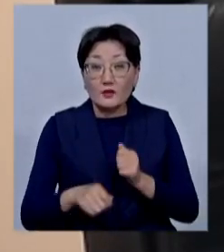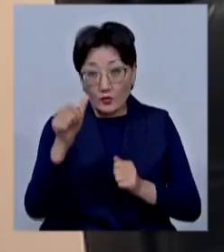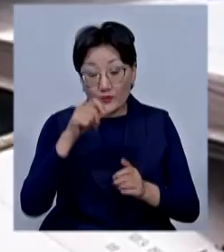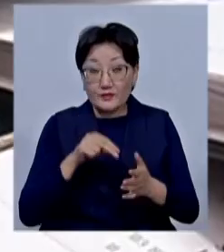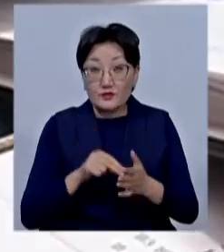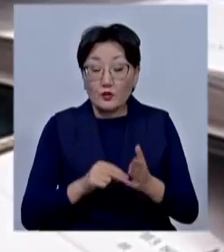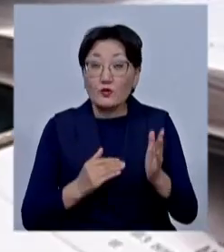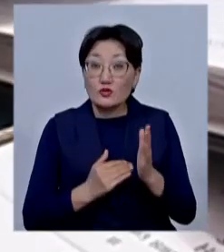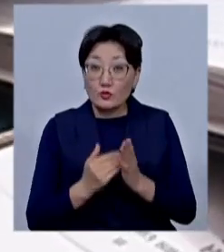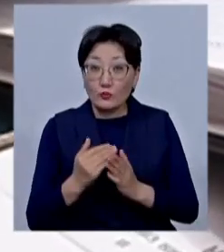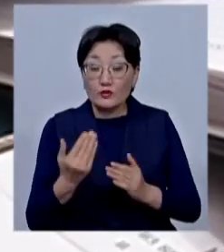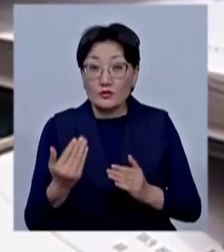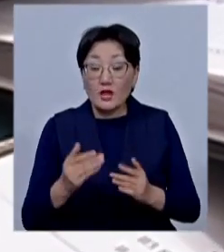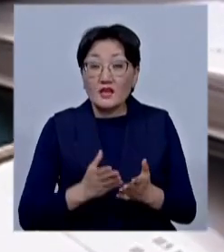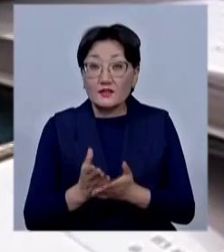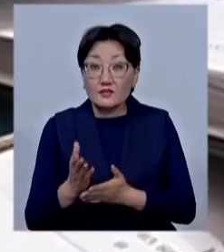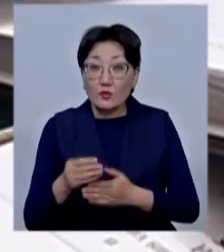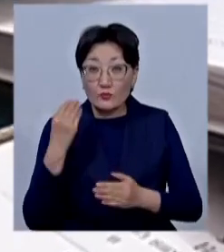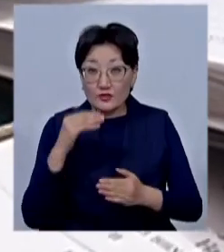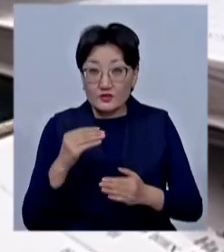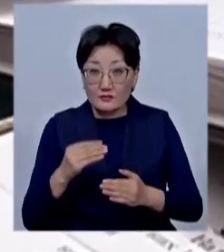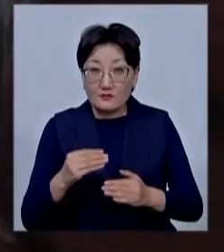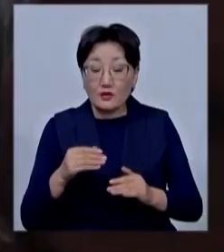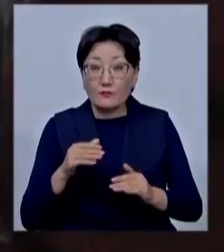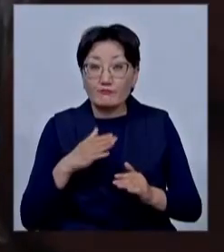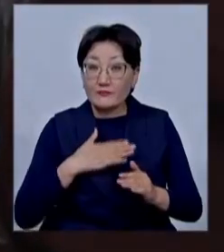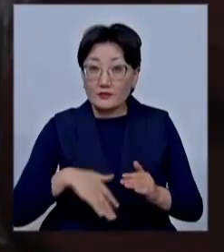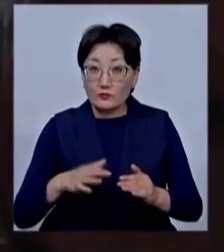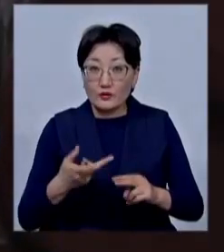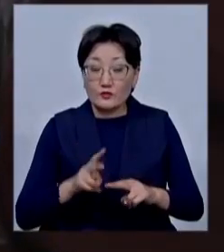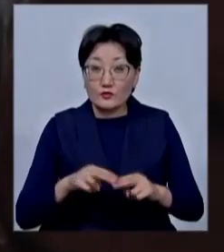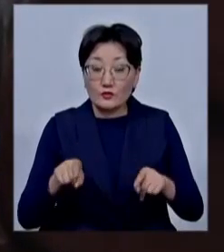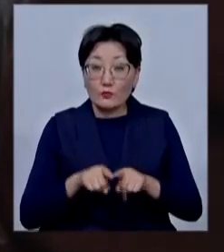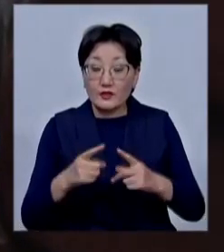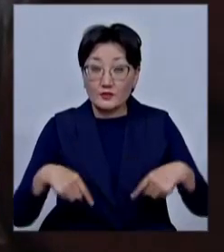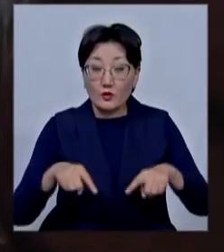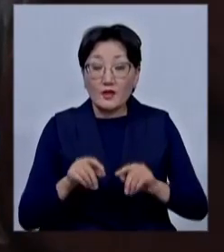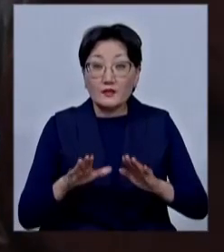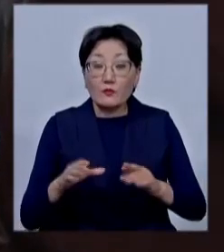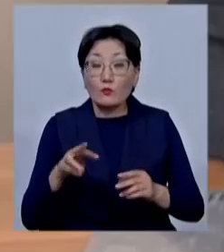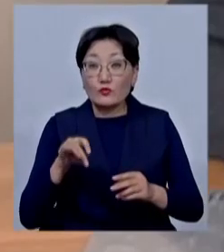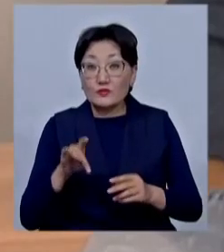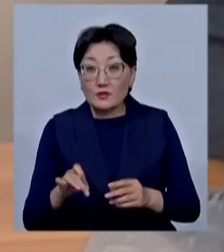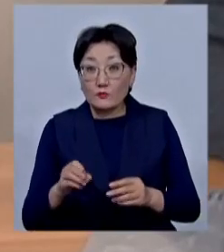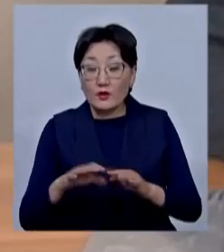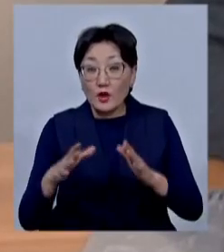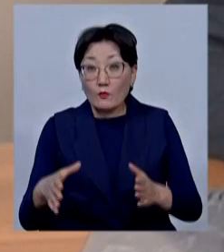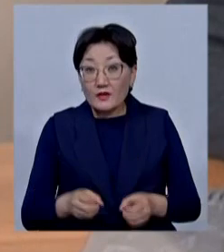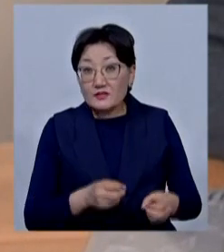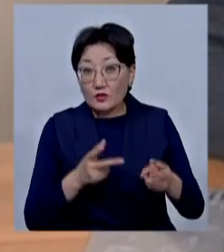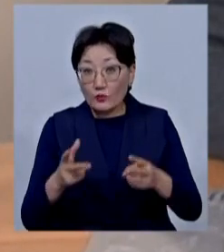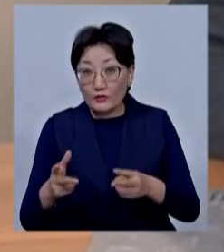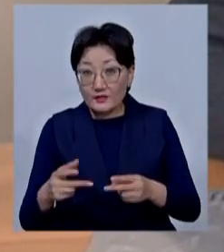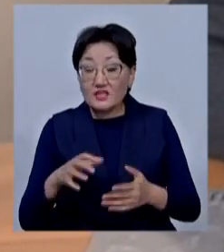құнын жоғарылатқанымен олардың қызметінің сапасы көңіл көншітпейді. Себебі мұндай мекемелер тек қалдықтарды полигонға тасымалдаумен